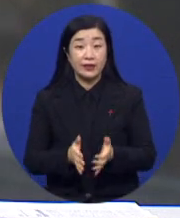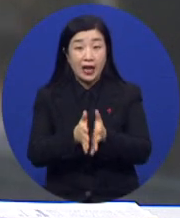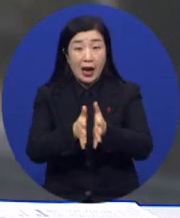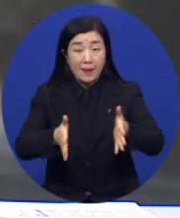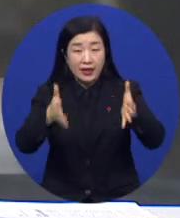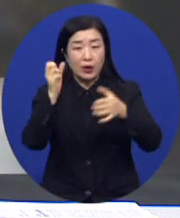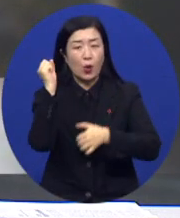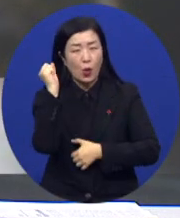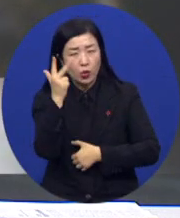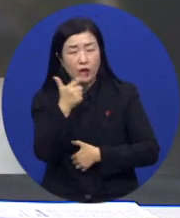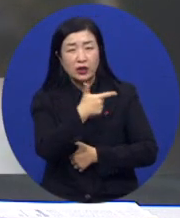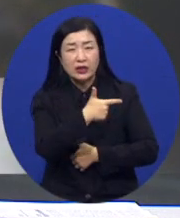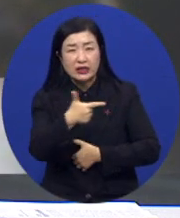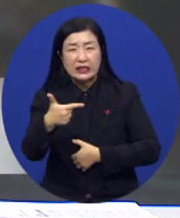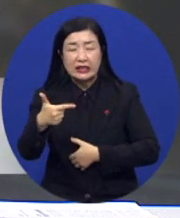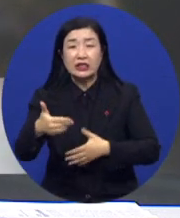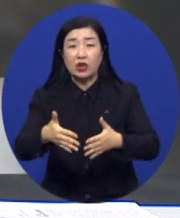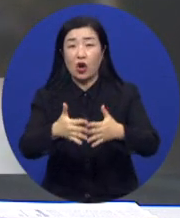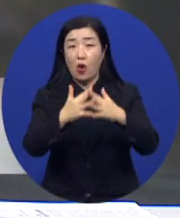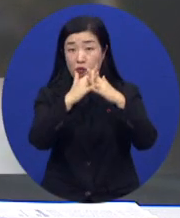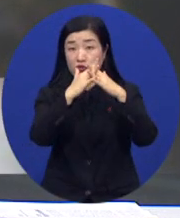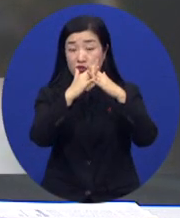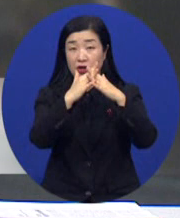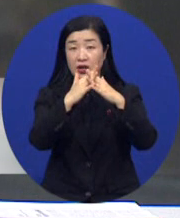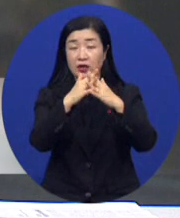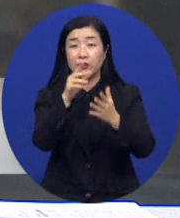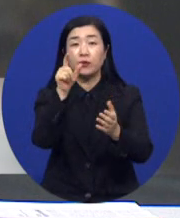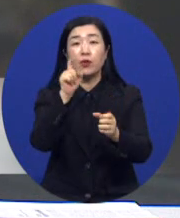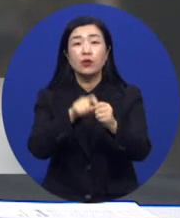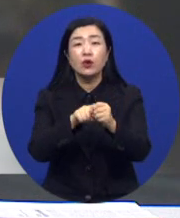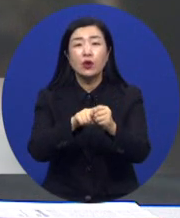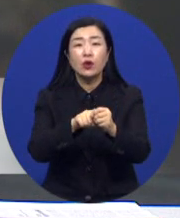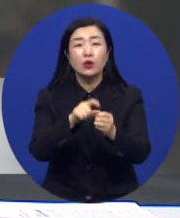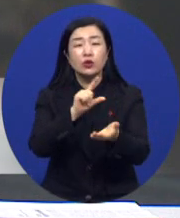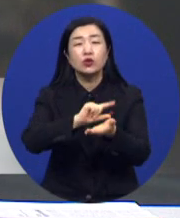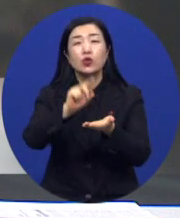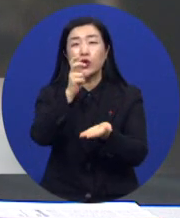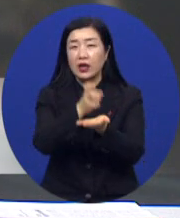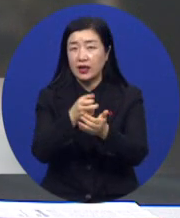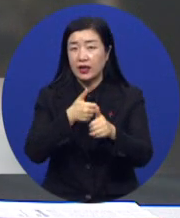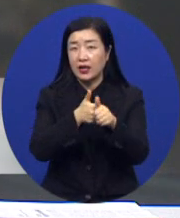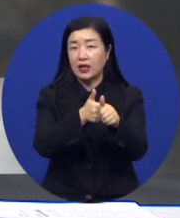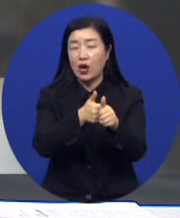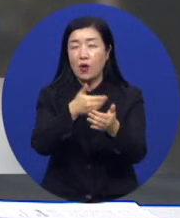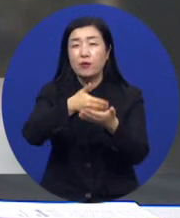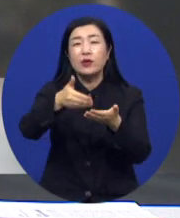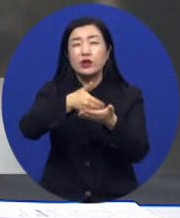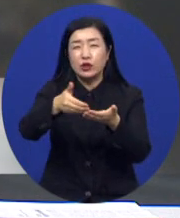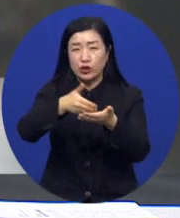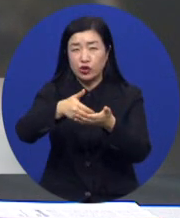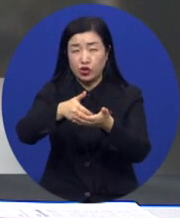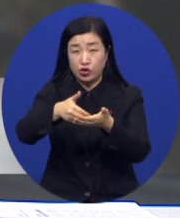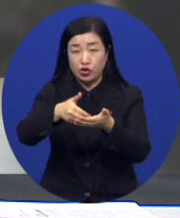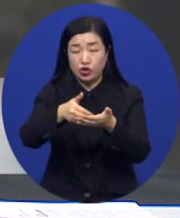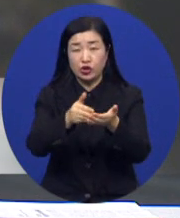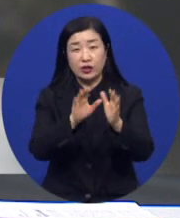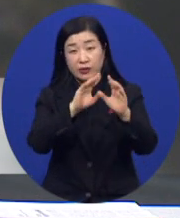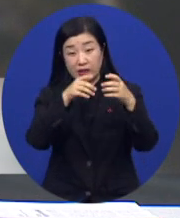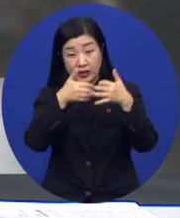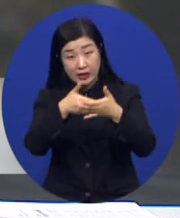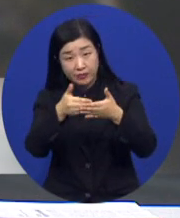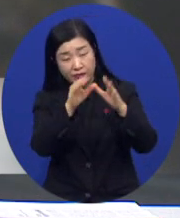아파트나 호텔 등 대형 건축물을 지을 때는 조례에 따라서 미술 작품을 의무적으로 설치해야